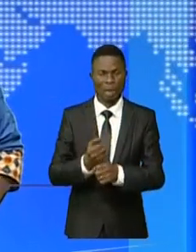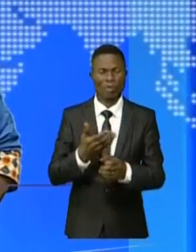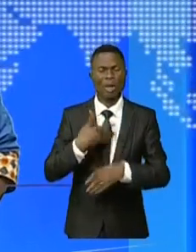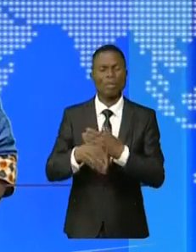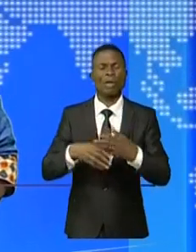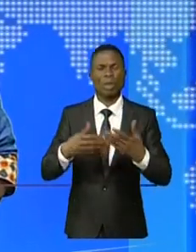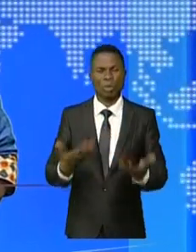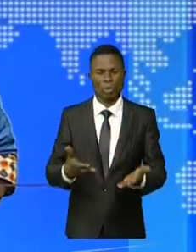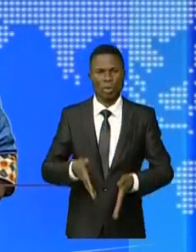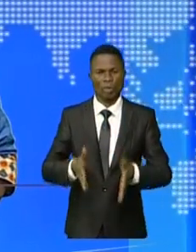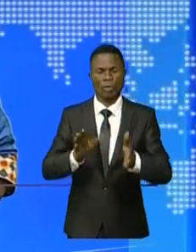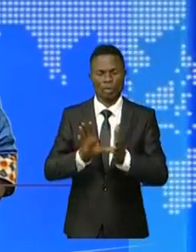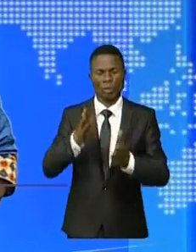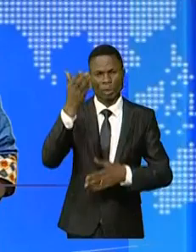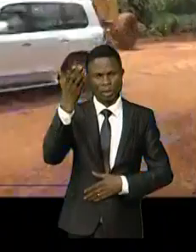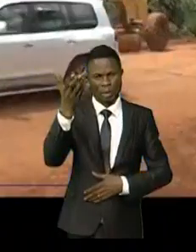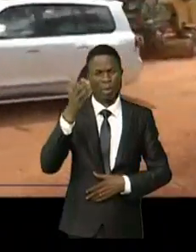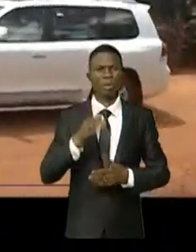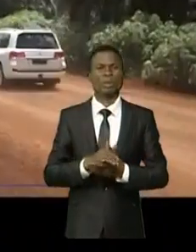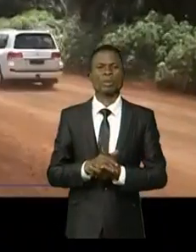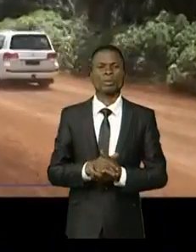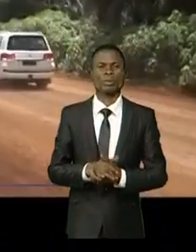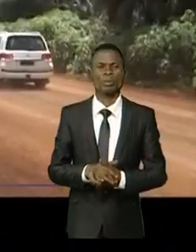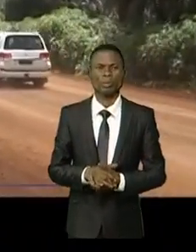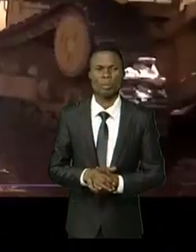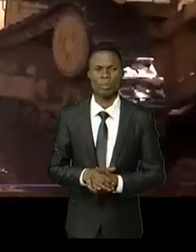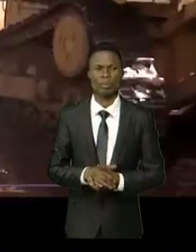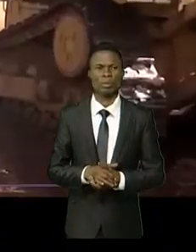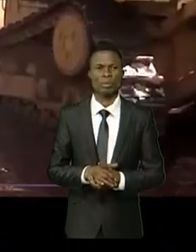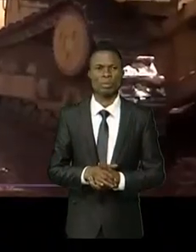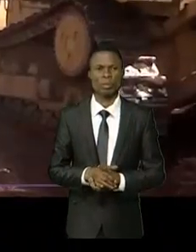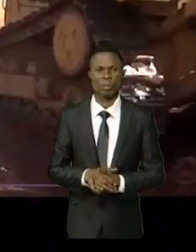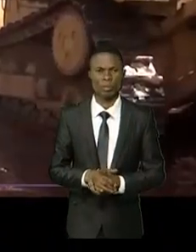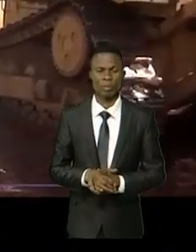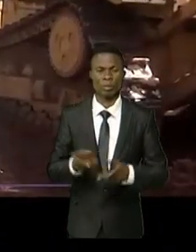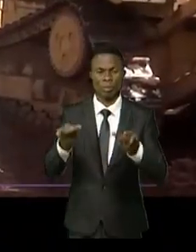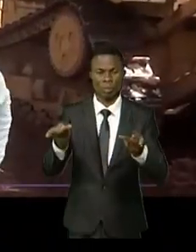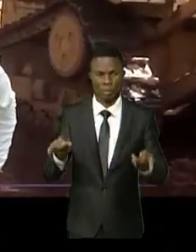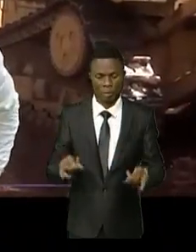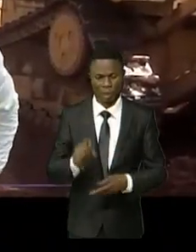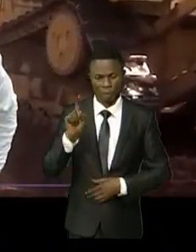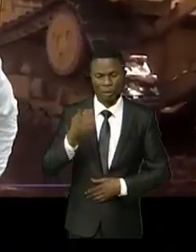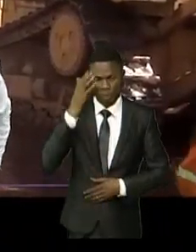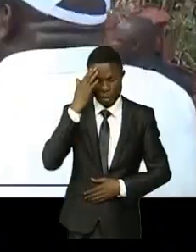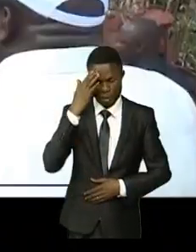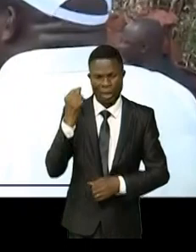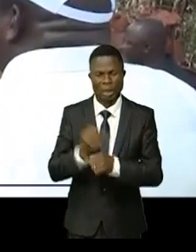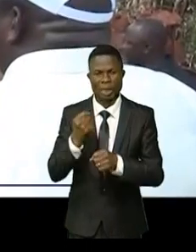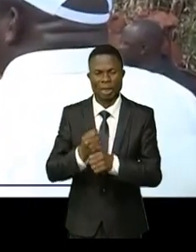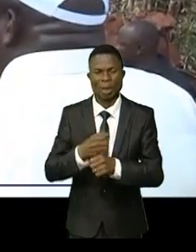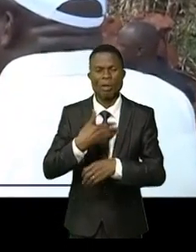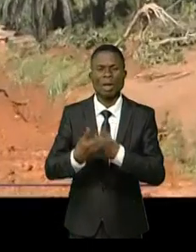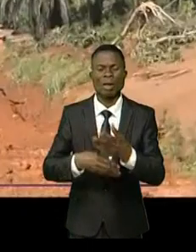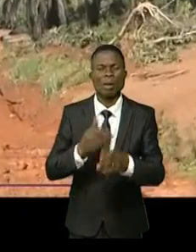d'inspection sur le chantier. Images et commentaires. L'inspection Christophe Bestinenonga voudrait s'assurer de l'évolution de ces chantiers